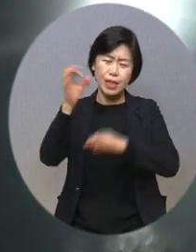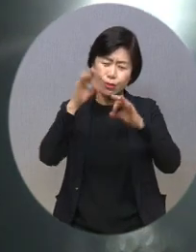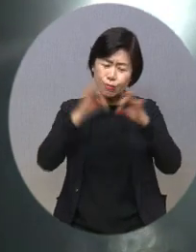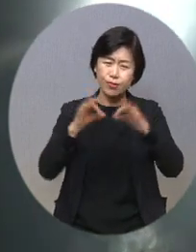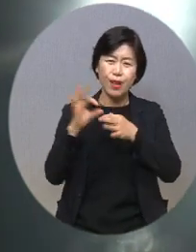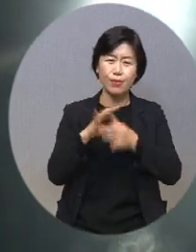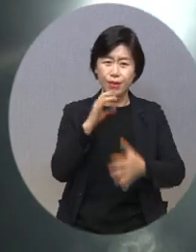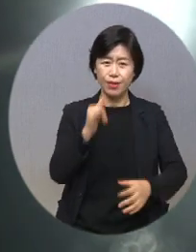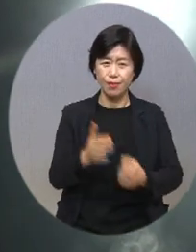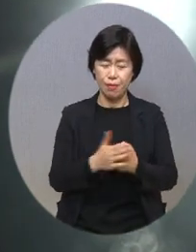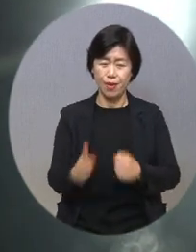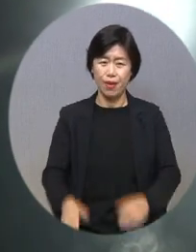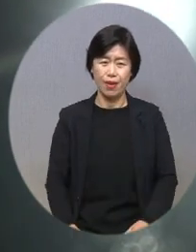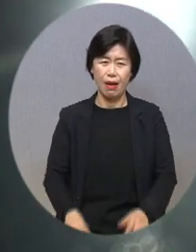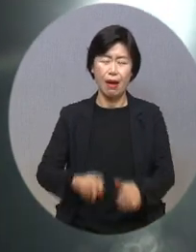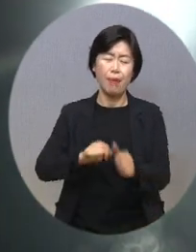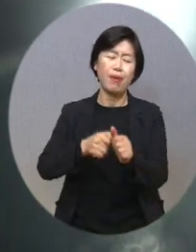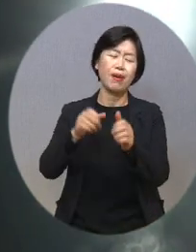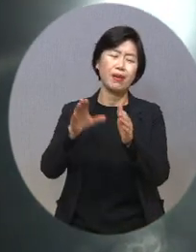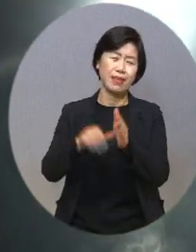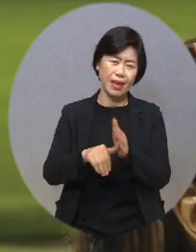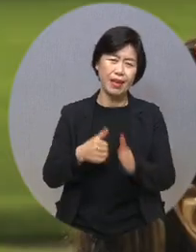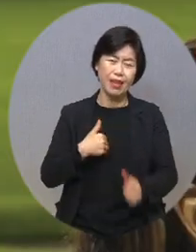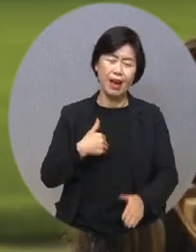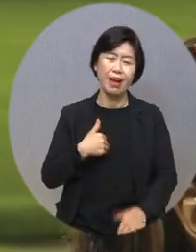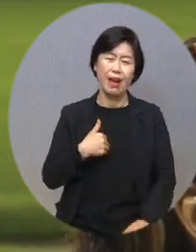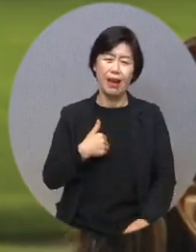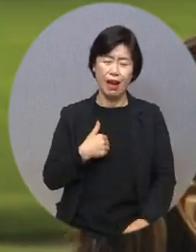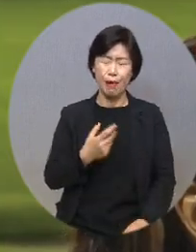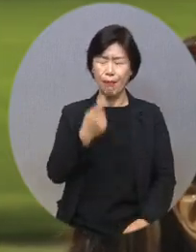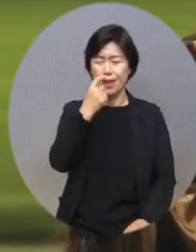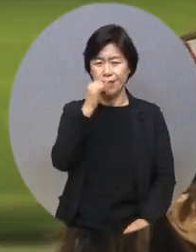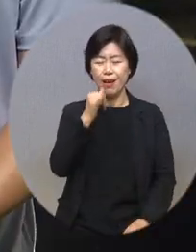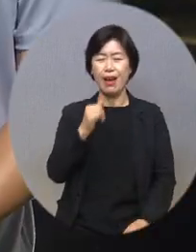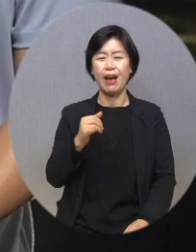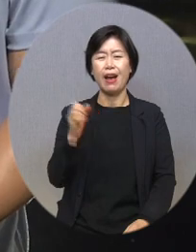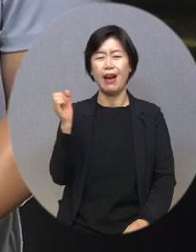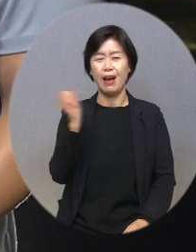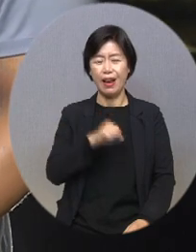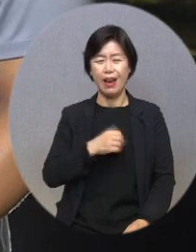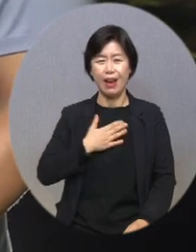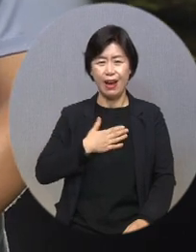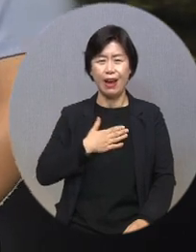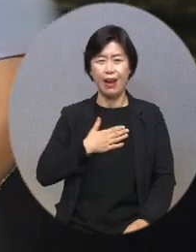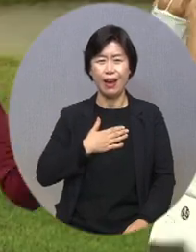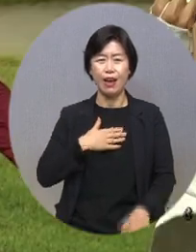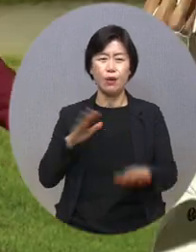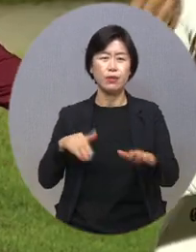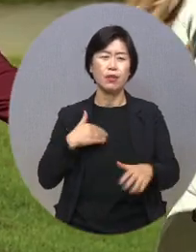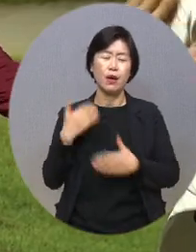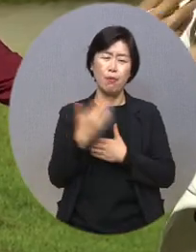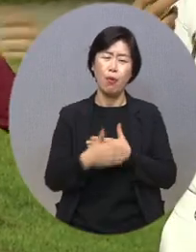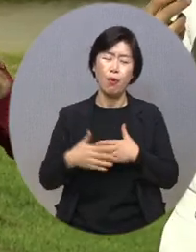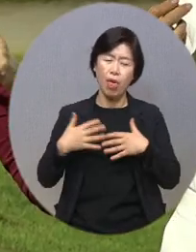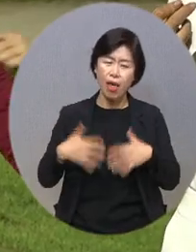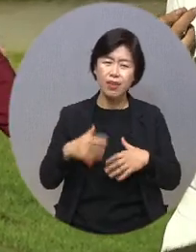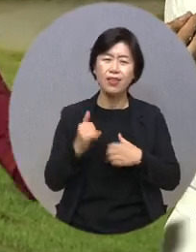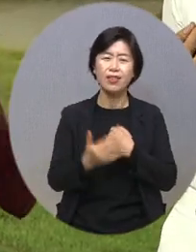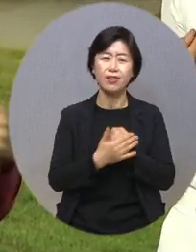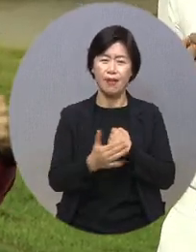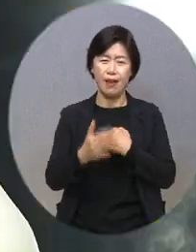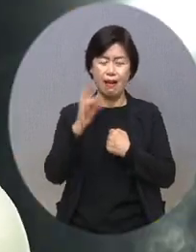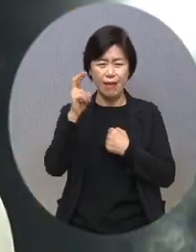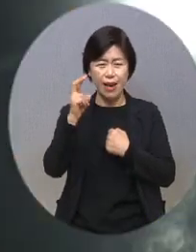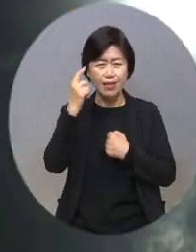걸려서 내가 컨디션 안 좋은데 못 쳐서 그런가 보다 계속 그 생각했어. 근데 몰랐겠다 진짜로. 나는 그걸 내 컨디션에 안 그래서 오빠가 먼저 나 모르고